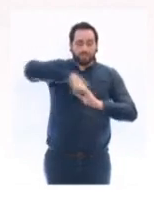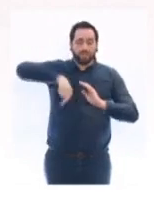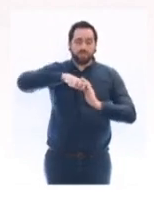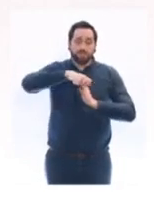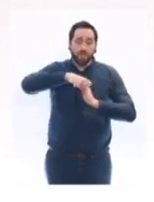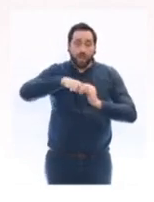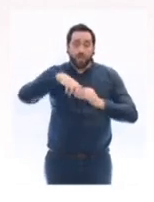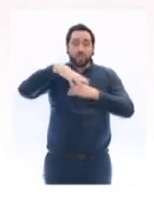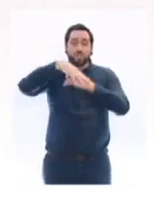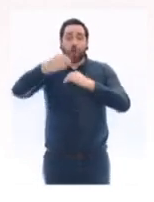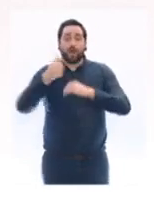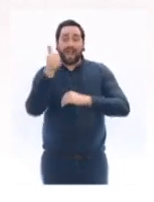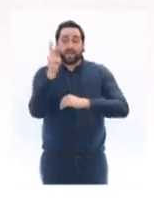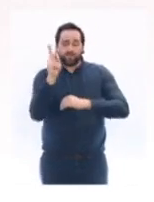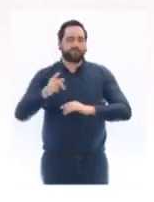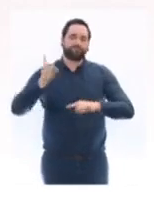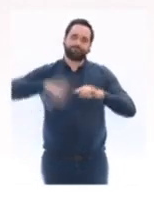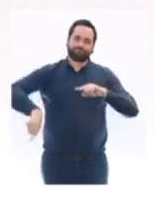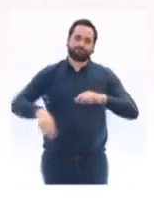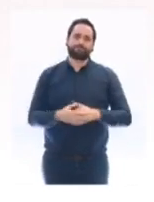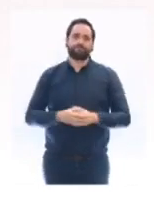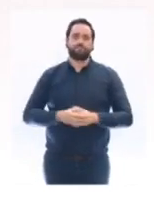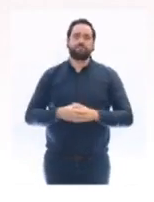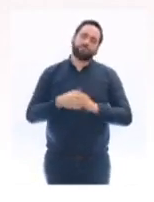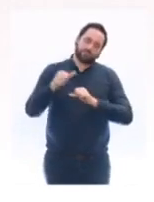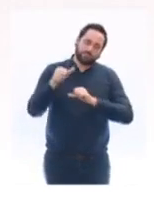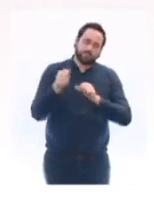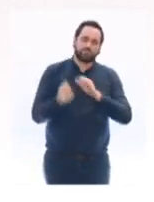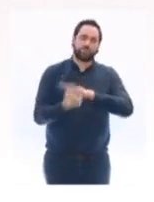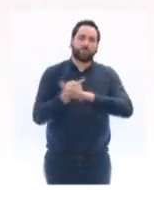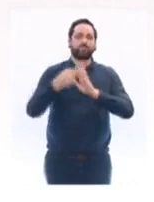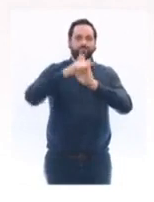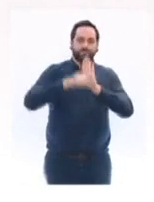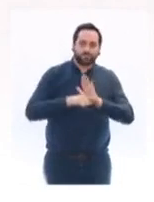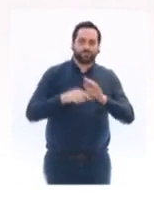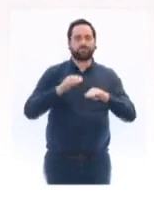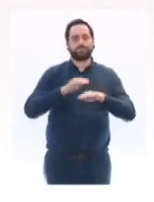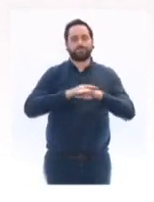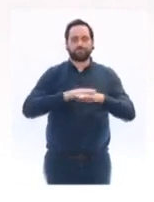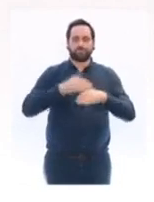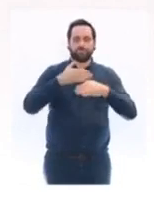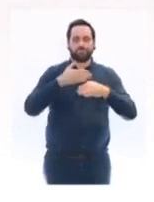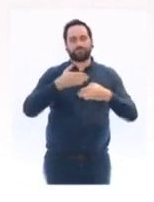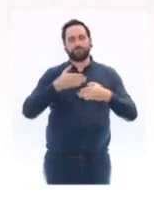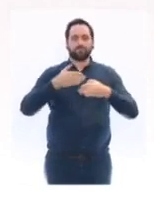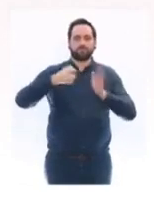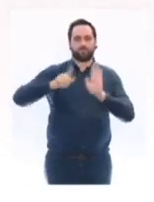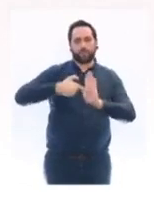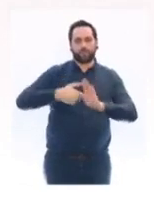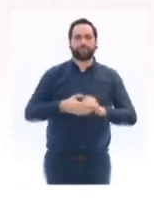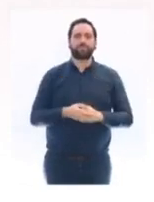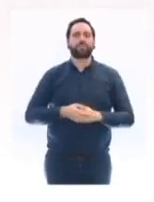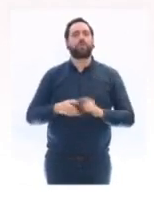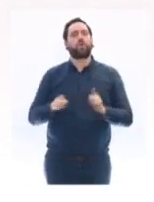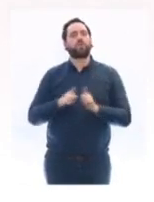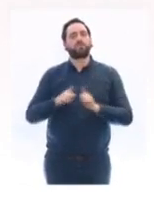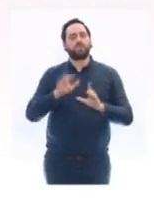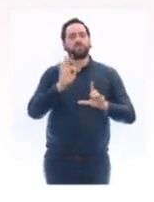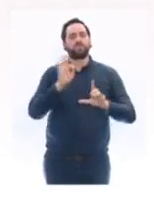prévus. Il ne sera pas possible davantage de voyager au sein du territoire national, y compris